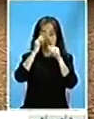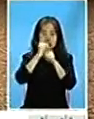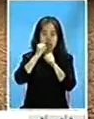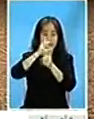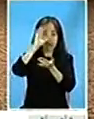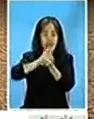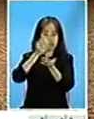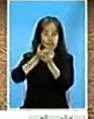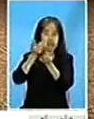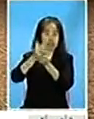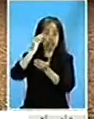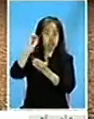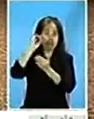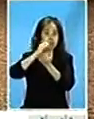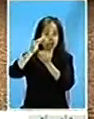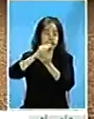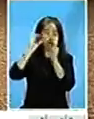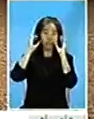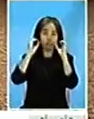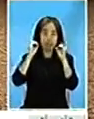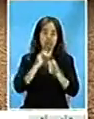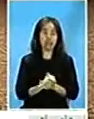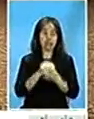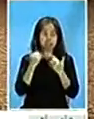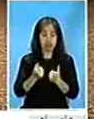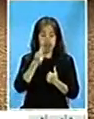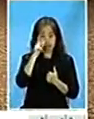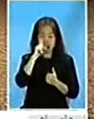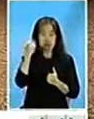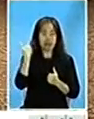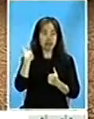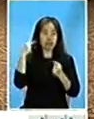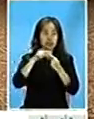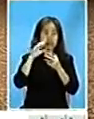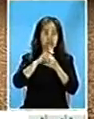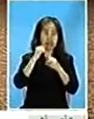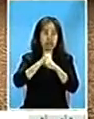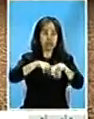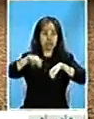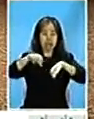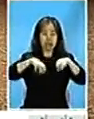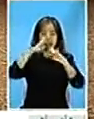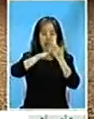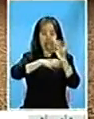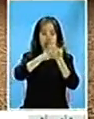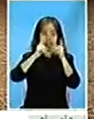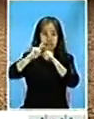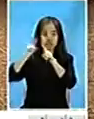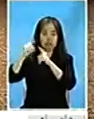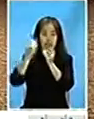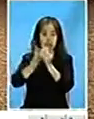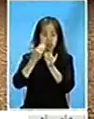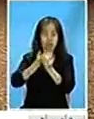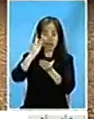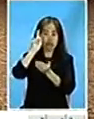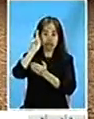ายหนี้สาธารณะเราจะเห็นได้ว่าหลังจากที่ได้มีการดำเนินนโยบายต่างๆต้องใช้เงินกู้ที่เป็นภาระของประเท